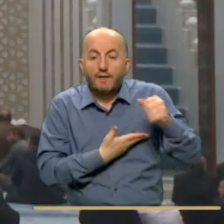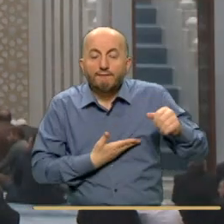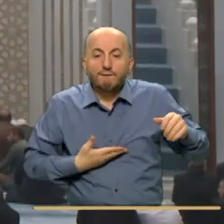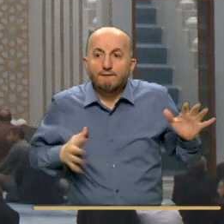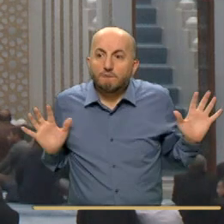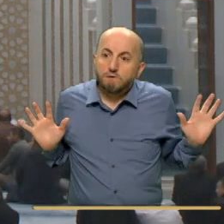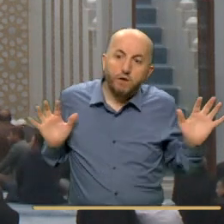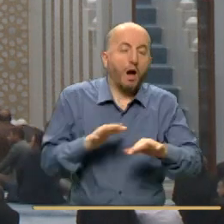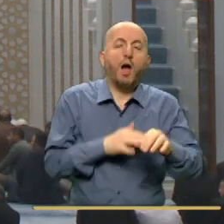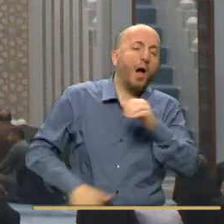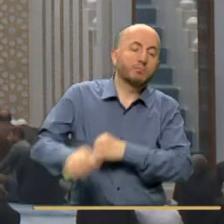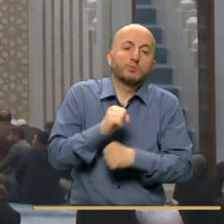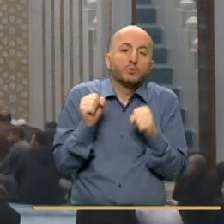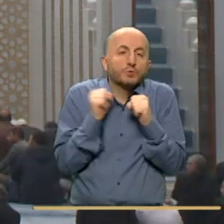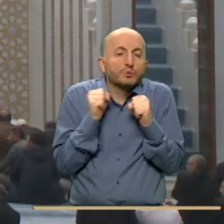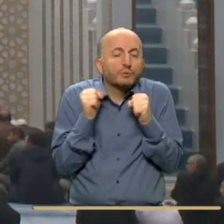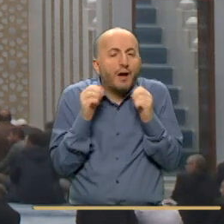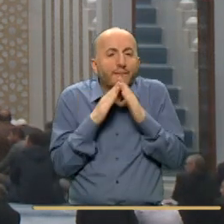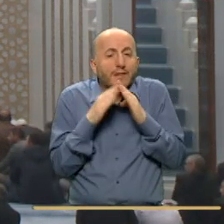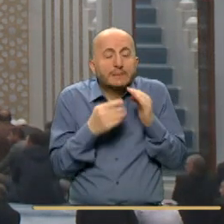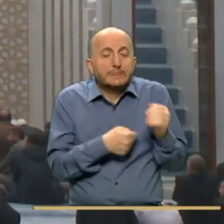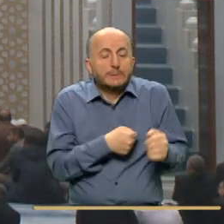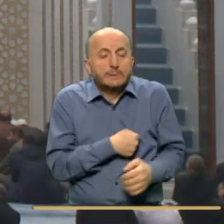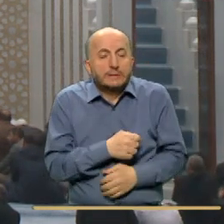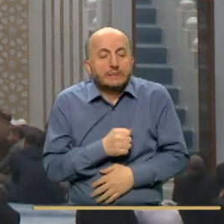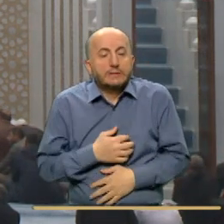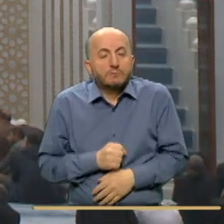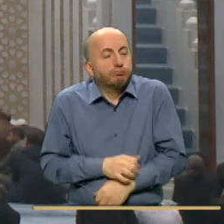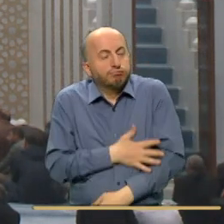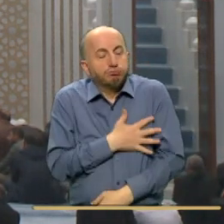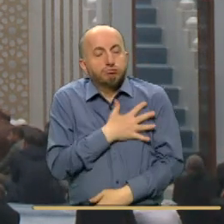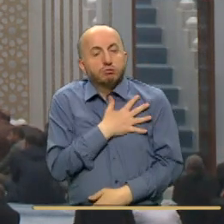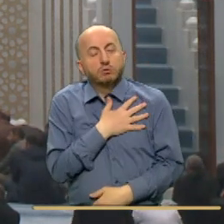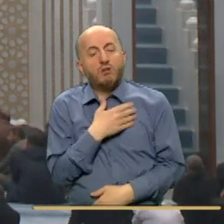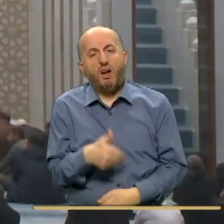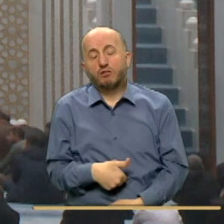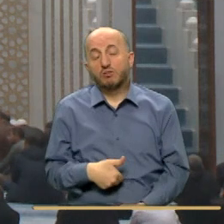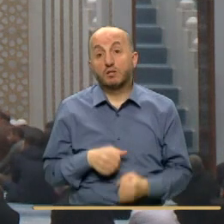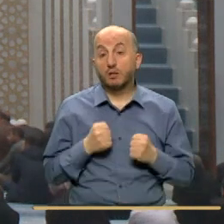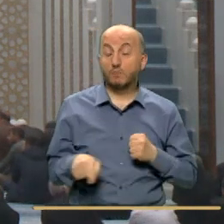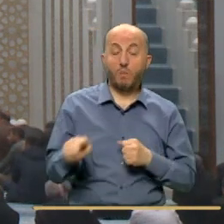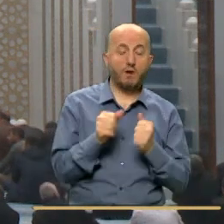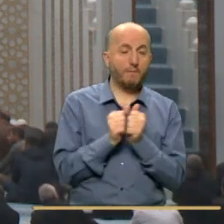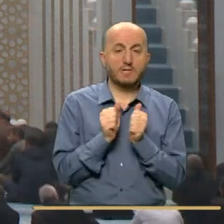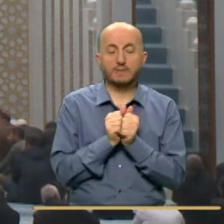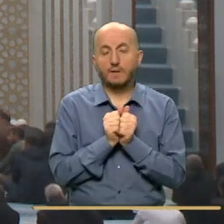hepimiz üşüdük. Hepimiz sıcak yuvalarımızda yüreklerimiz üşüdü. Hepimiz aç kaldık onlarla birlikte.